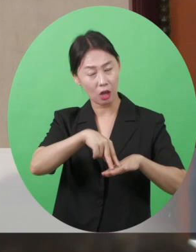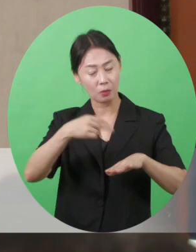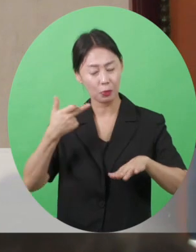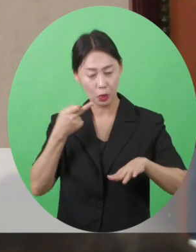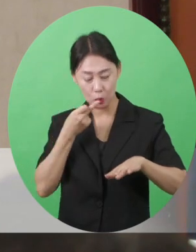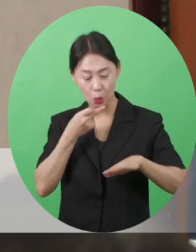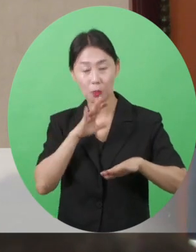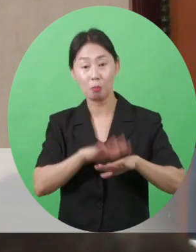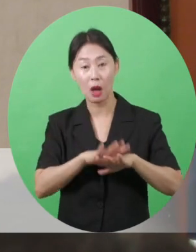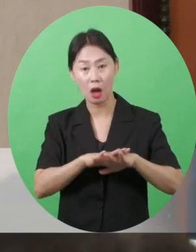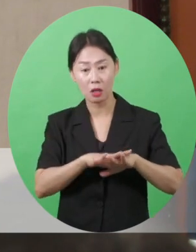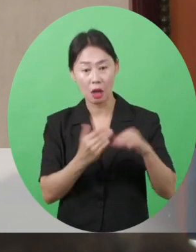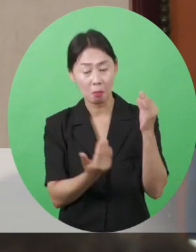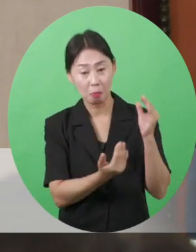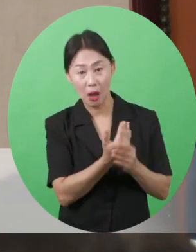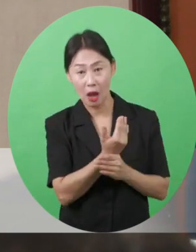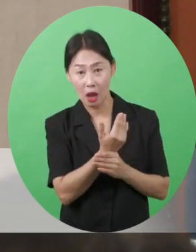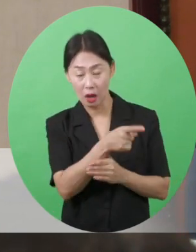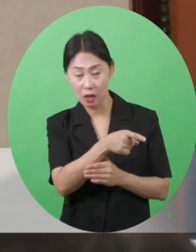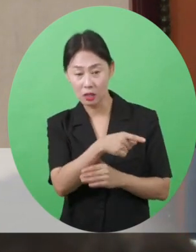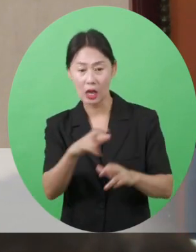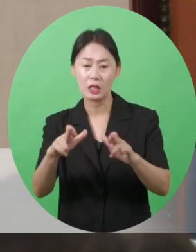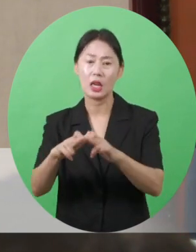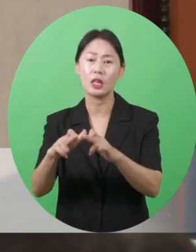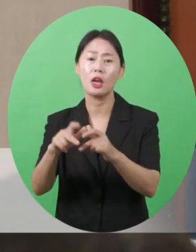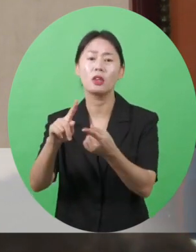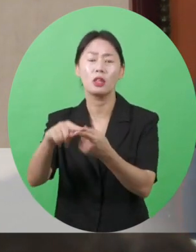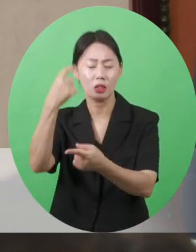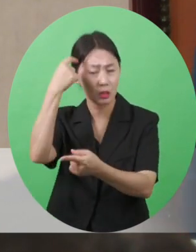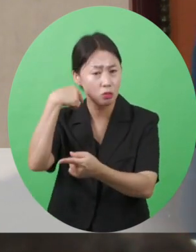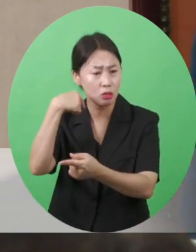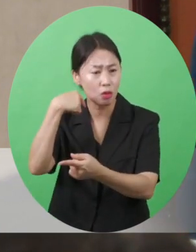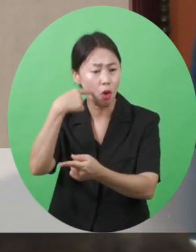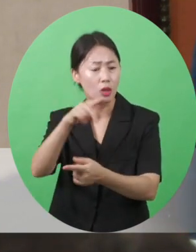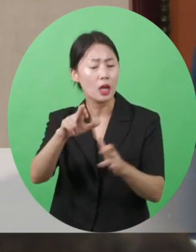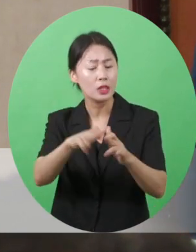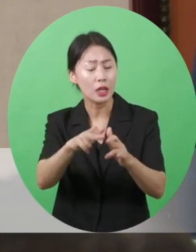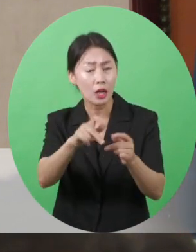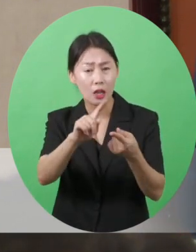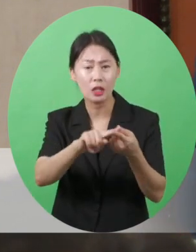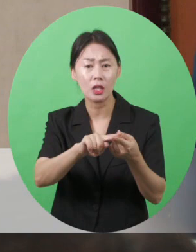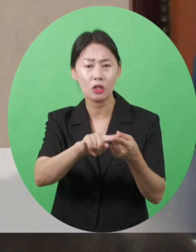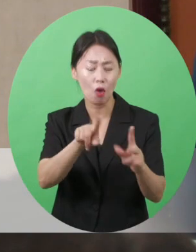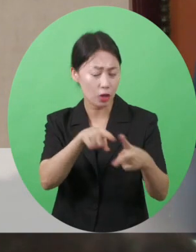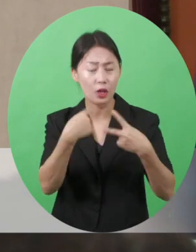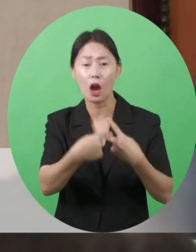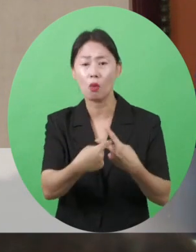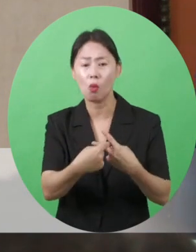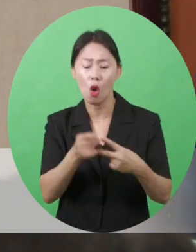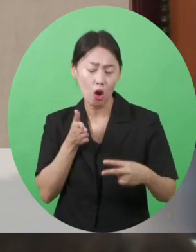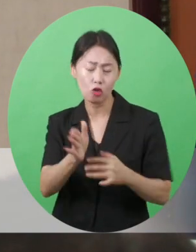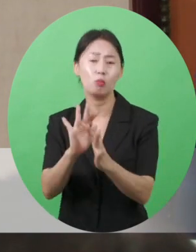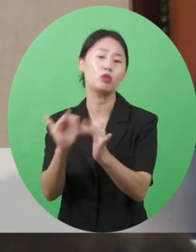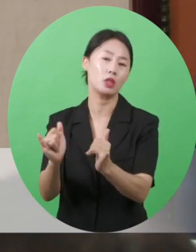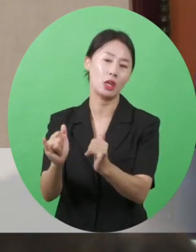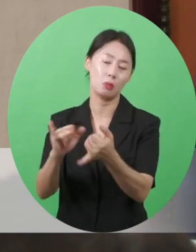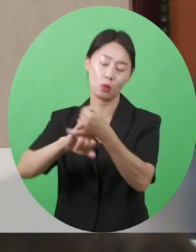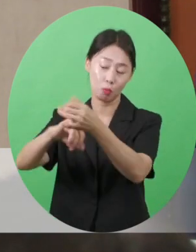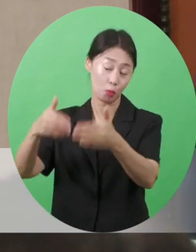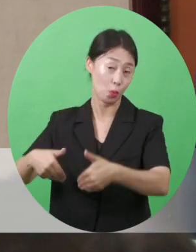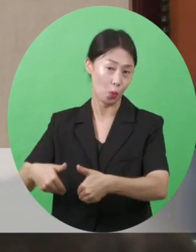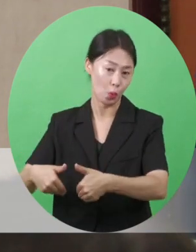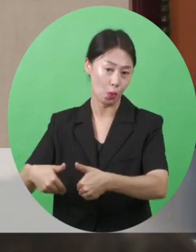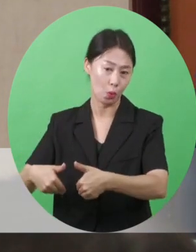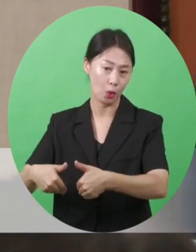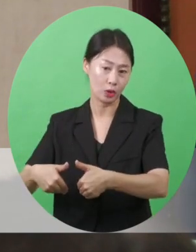발생하면서 대두됐던 게 장애인에 대한 감수성. 그들을 이해하고 전문성을 가진 사람들이 우리 장애인분들 지원하는 게